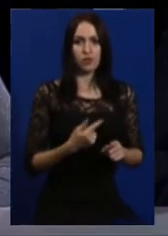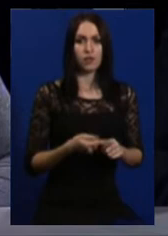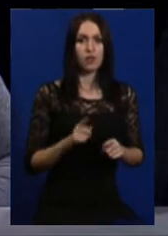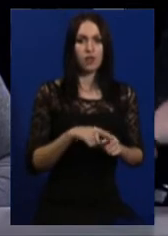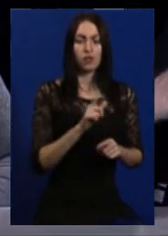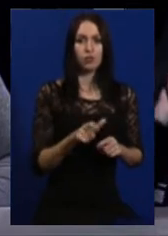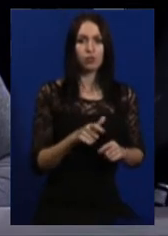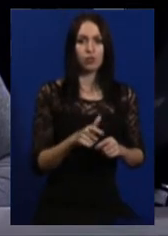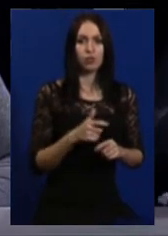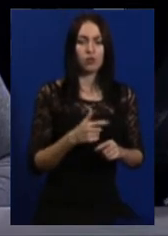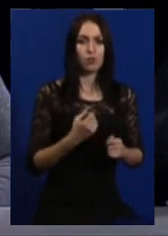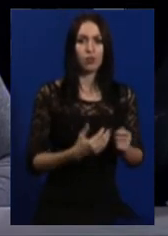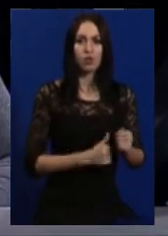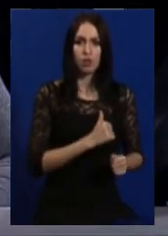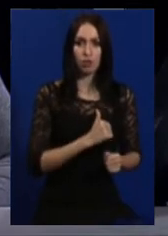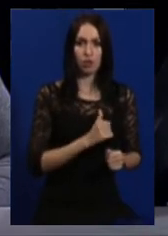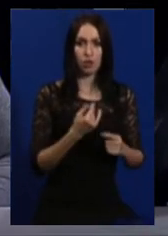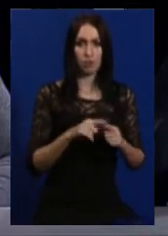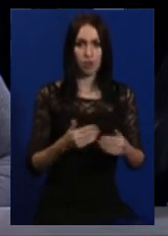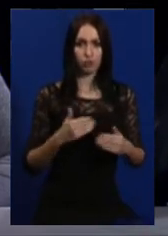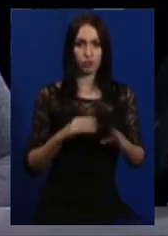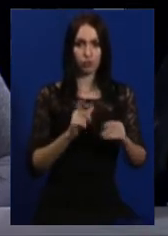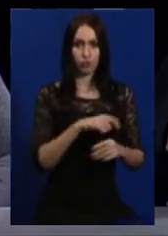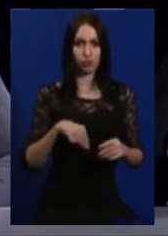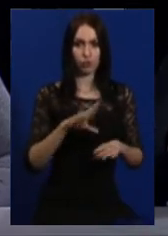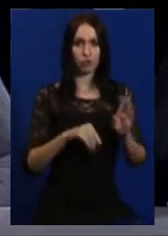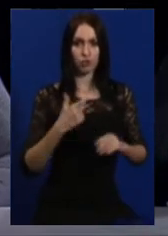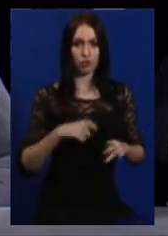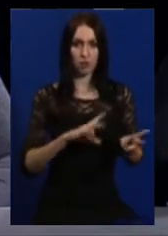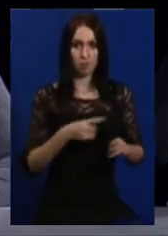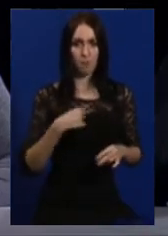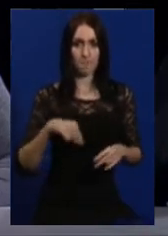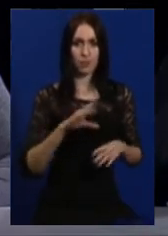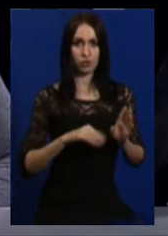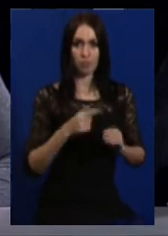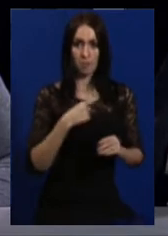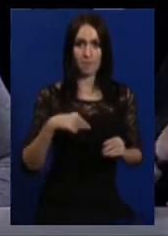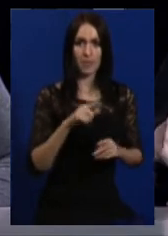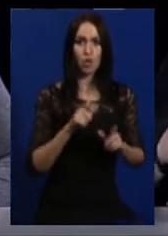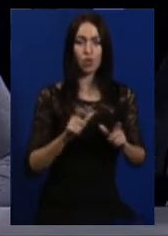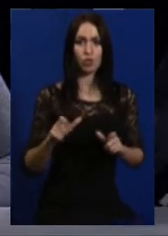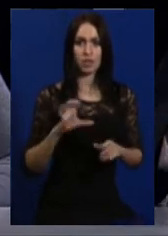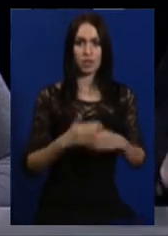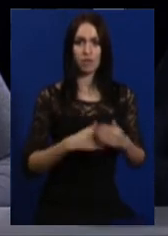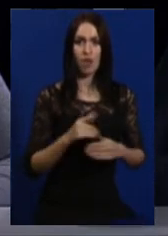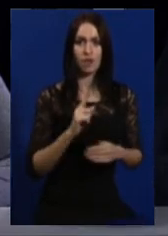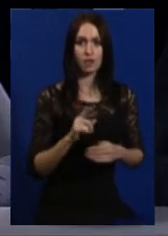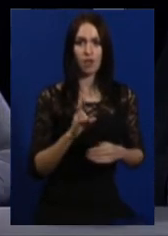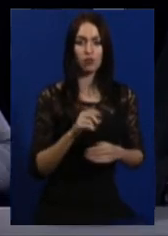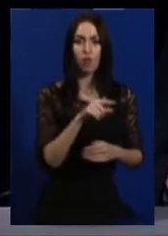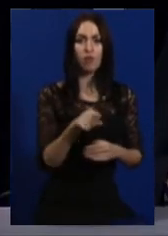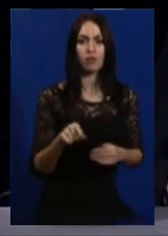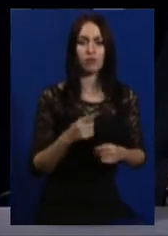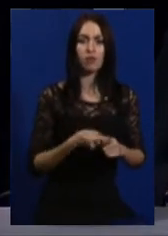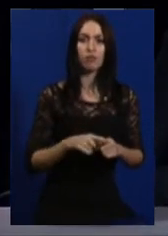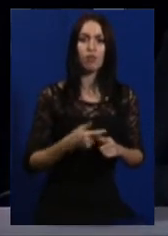вот по эту сторону и те люди которые считают себя нормальными вот вы люди с инвалидностью вот вот это очень